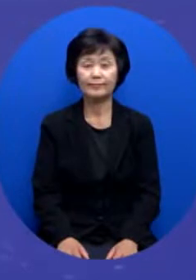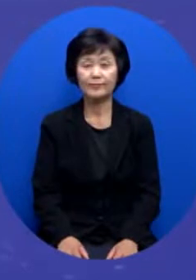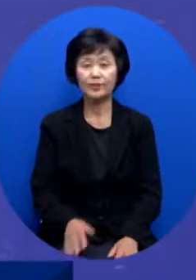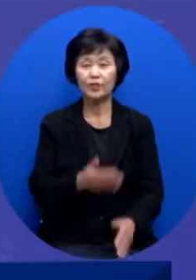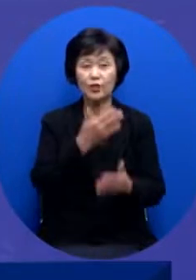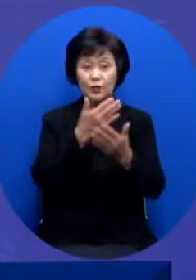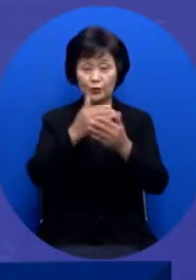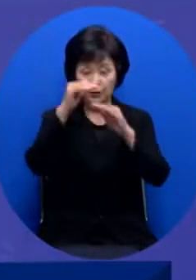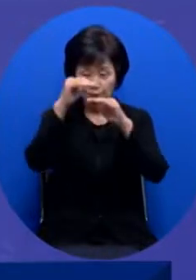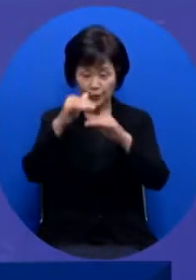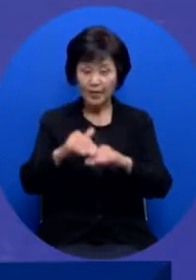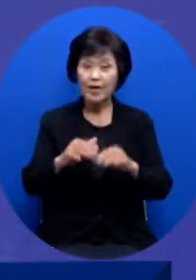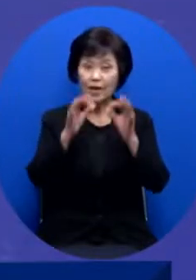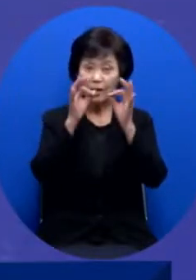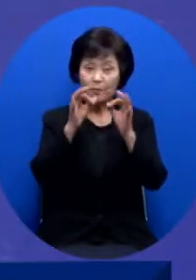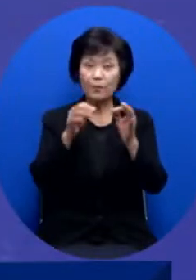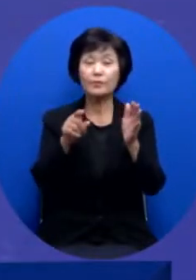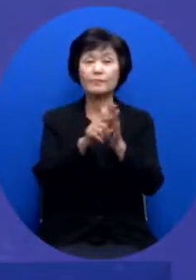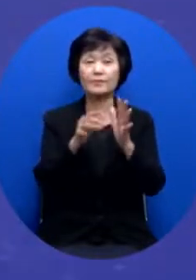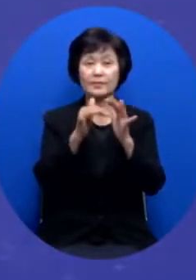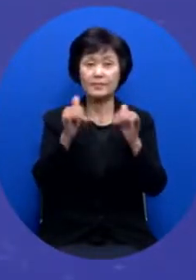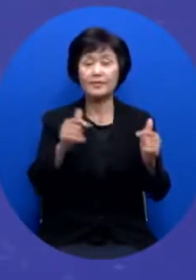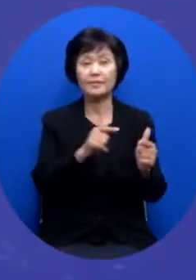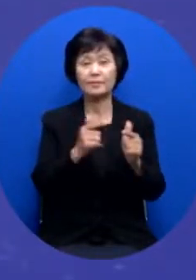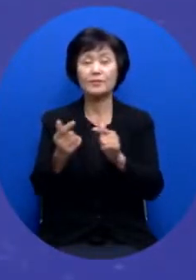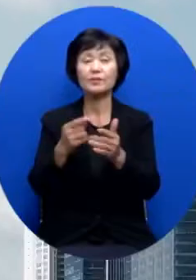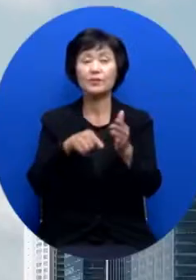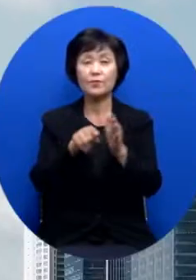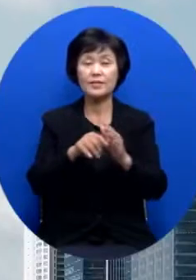주요 이슈를 살펴보는 소셜 브리핑, 크리스천 위한 세상 보기입니다.